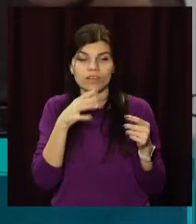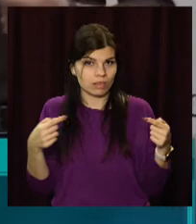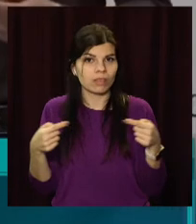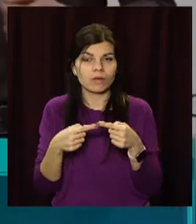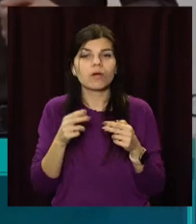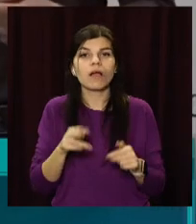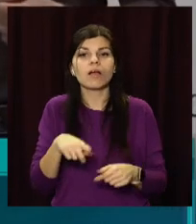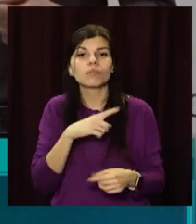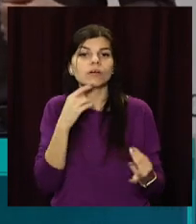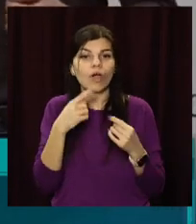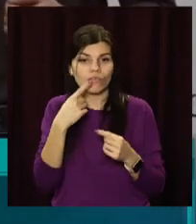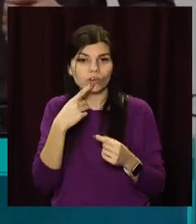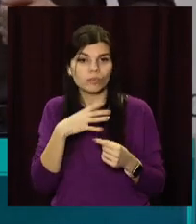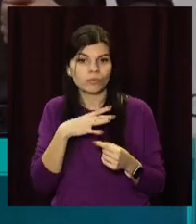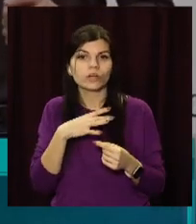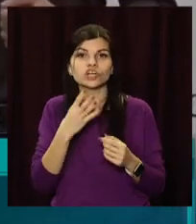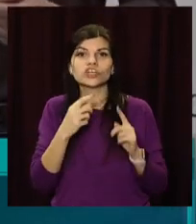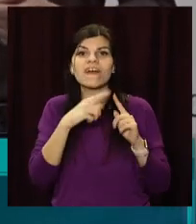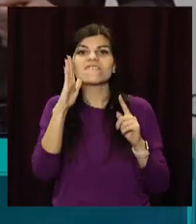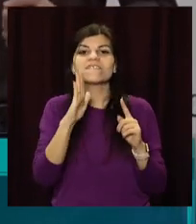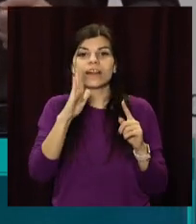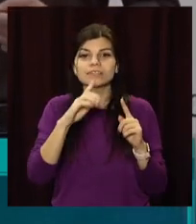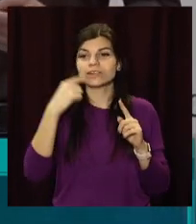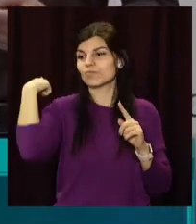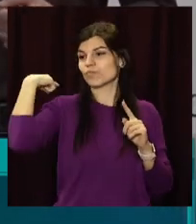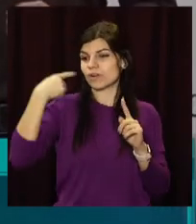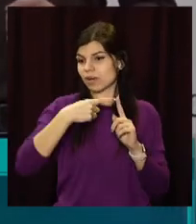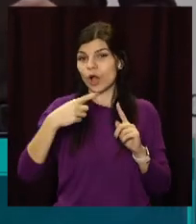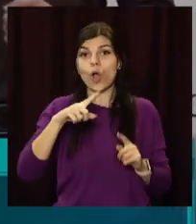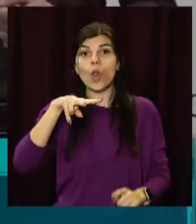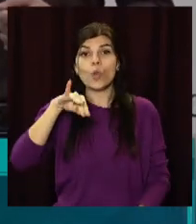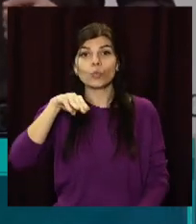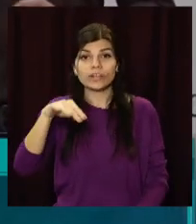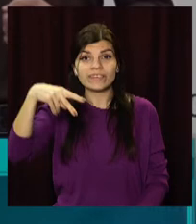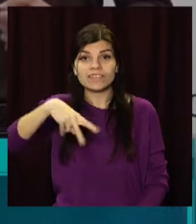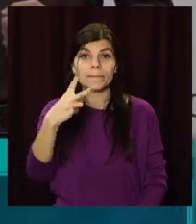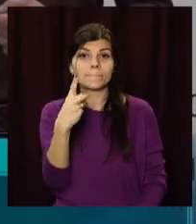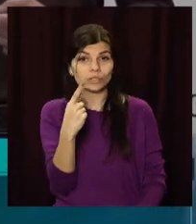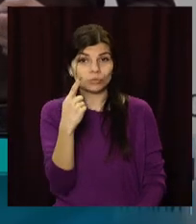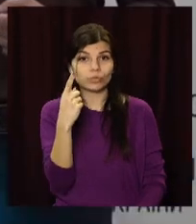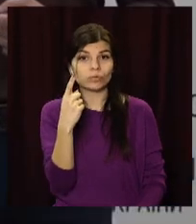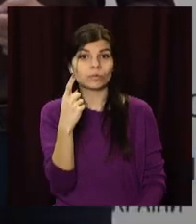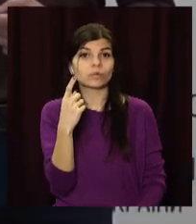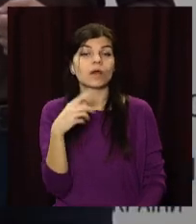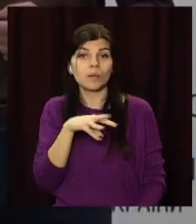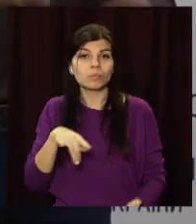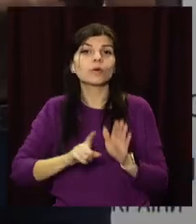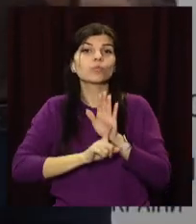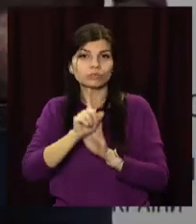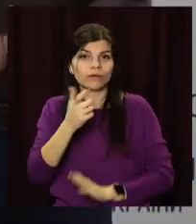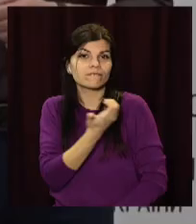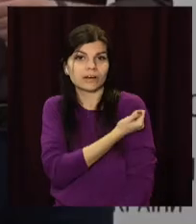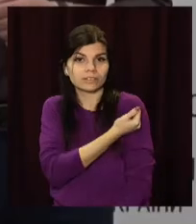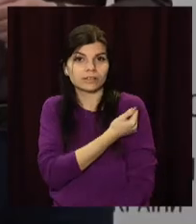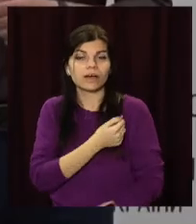і говорили ще з вересня минулого року, що в лютому 2021 ми розпочнемо